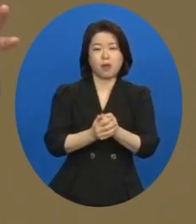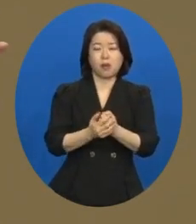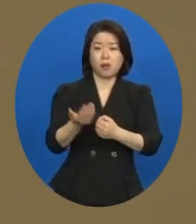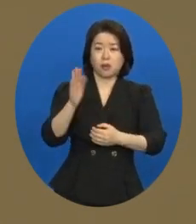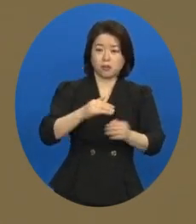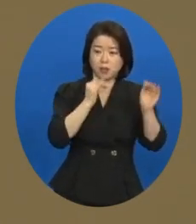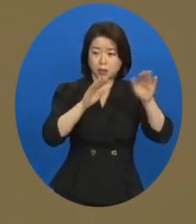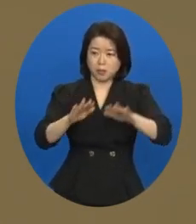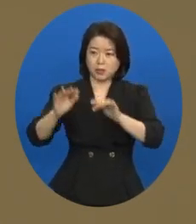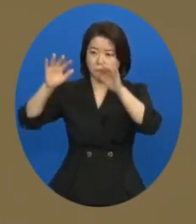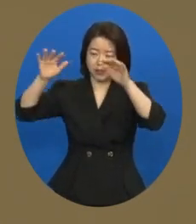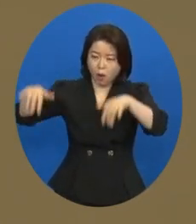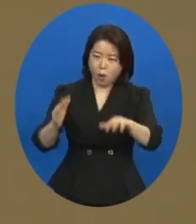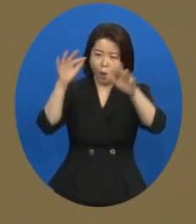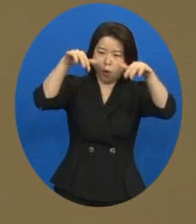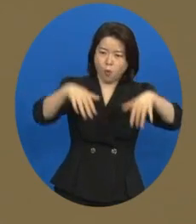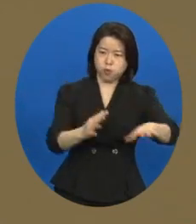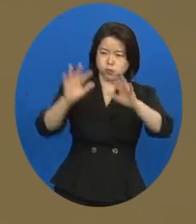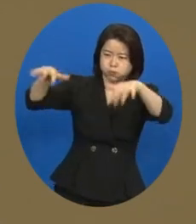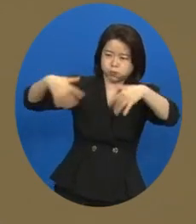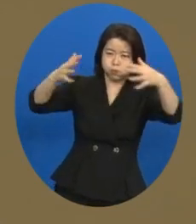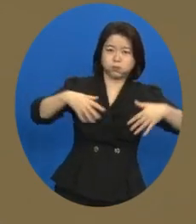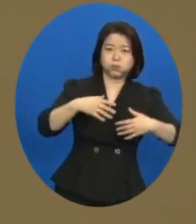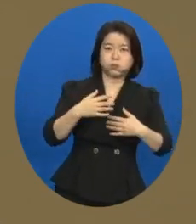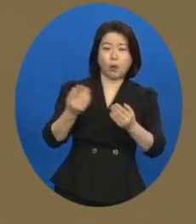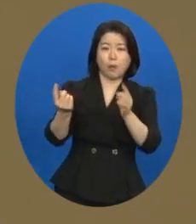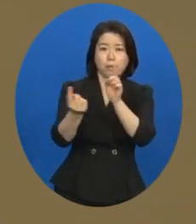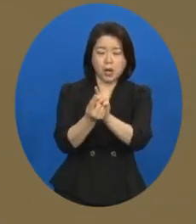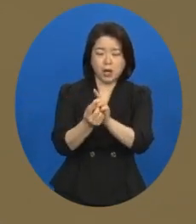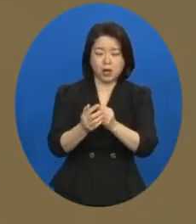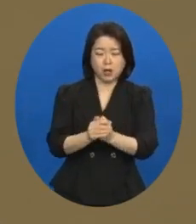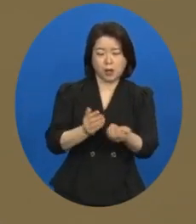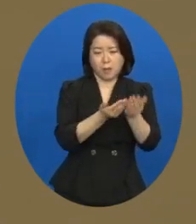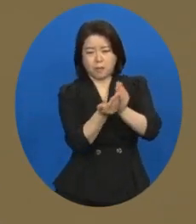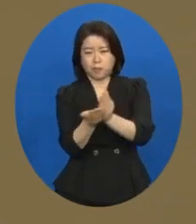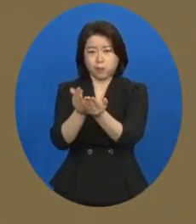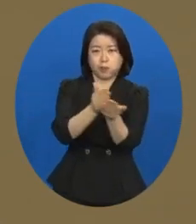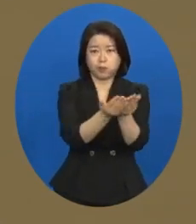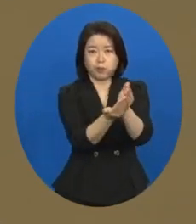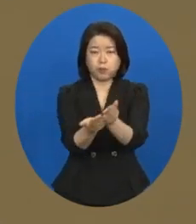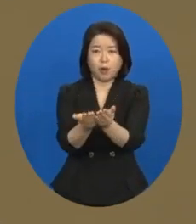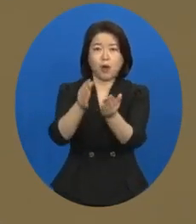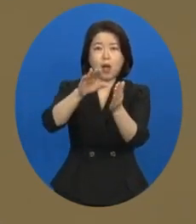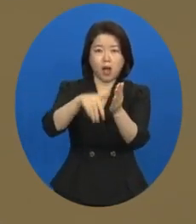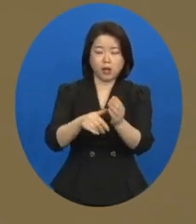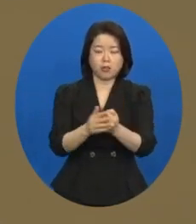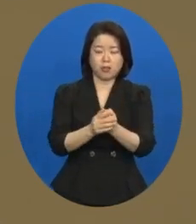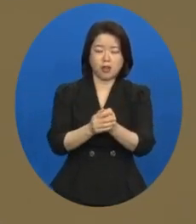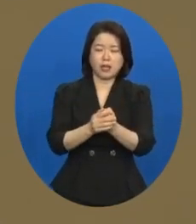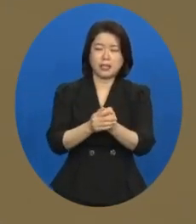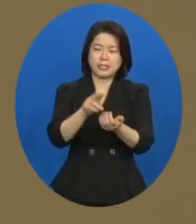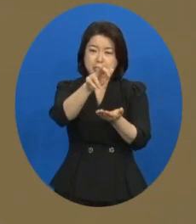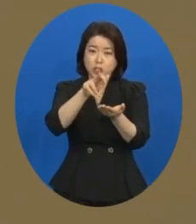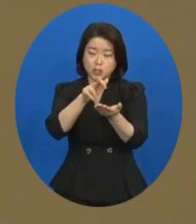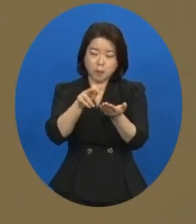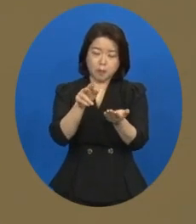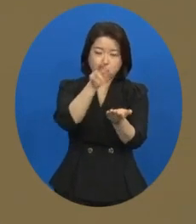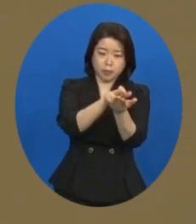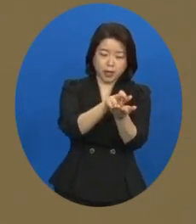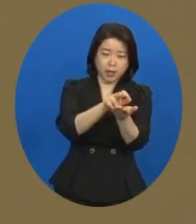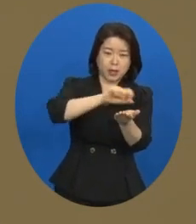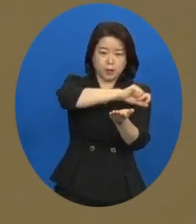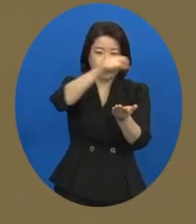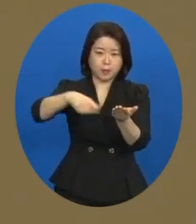풍랑을 만났습니다. 배가 요동을 하는데 그 대포를 묶어놓은 쇠사슬이 끊어져